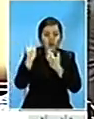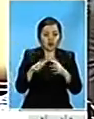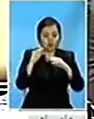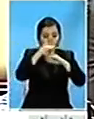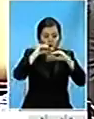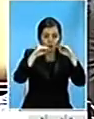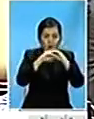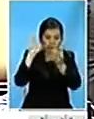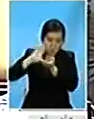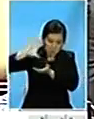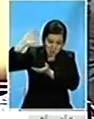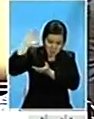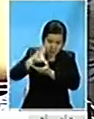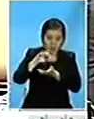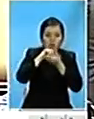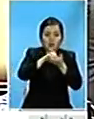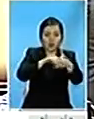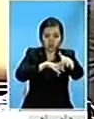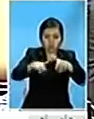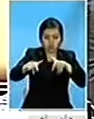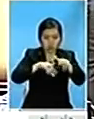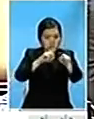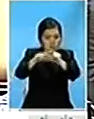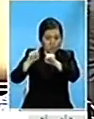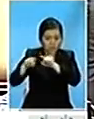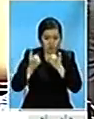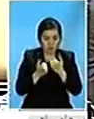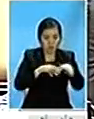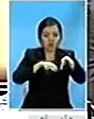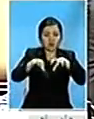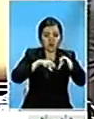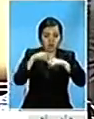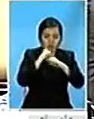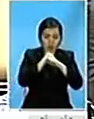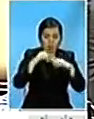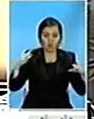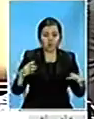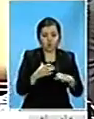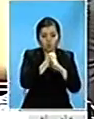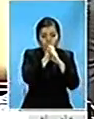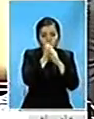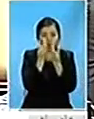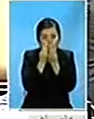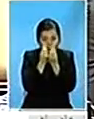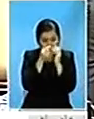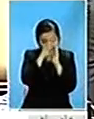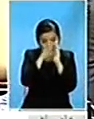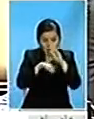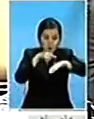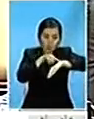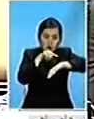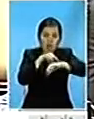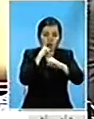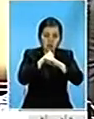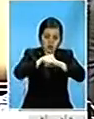จะเป็นการลงทุนโครงสร้างพื้นฐานจะมีการดำเนินการโดยแสดงยอดงบประมาณรวมทั้งระยะเวลาที่จะใช้ในการก่อสร้